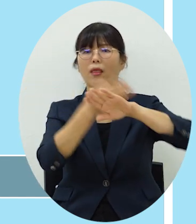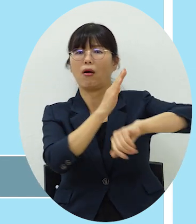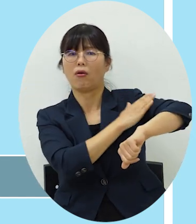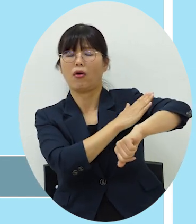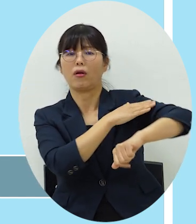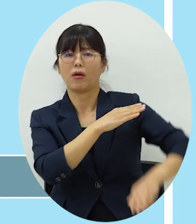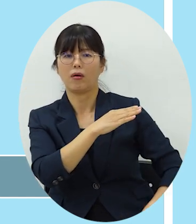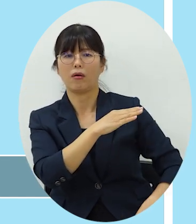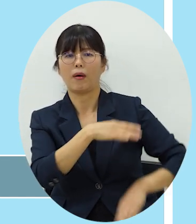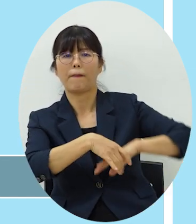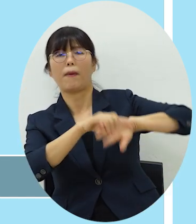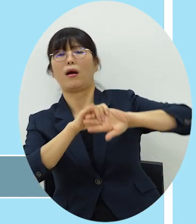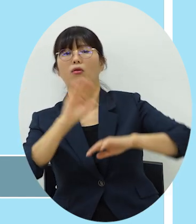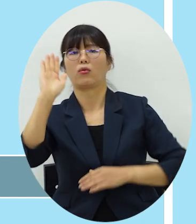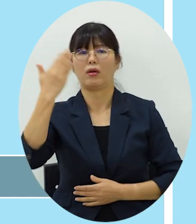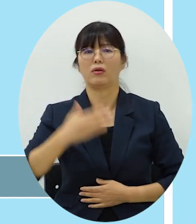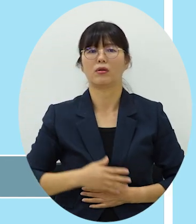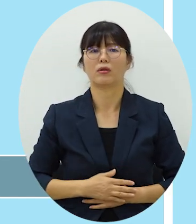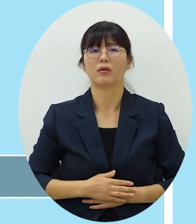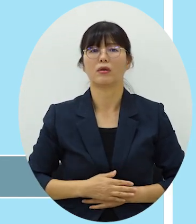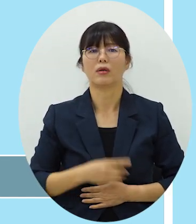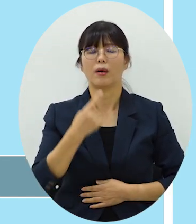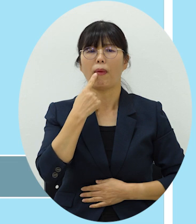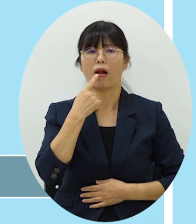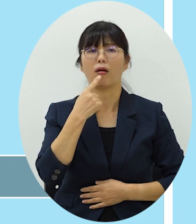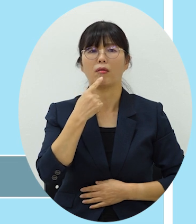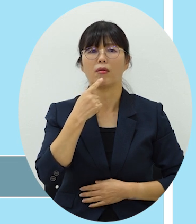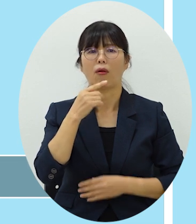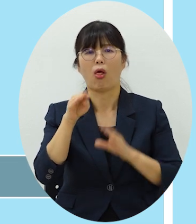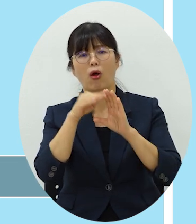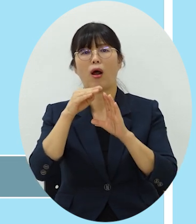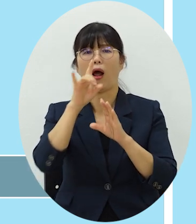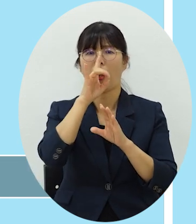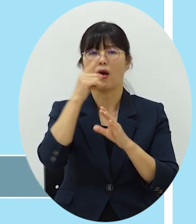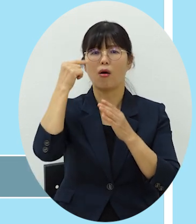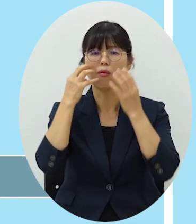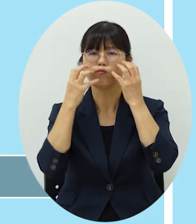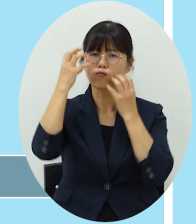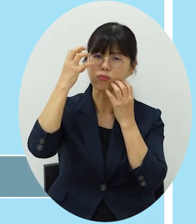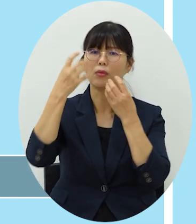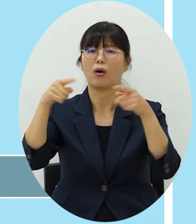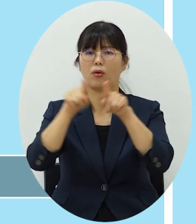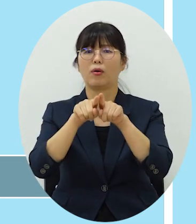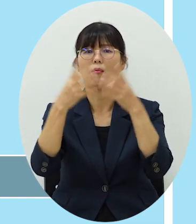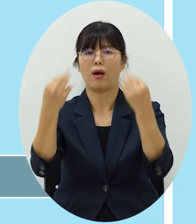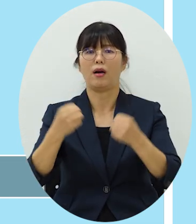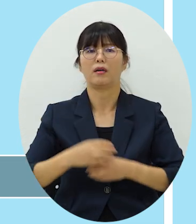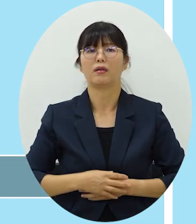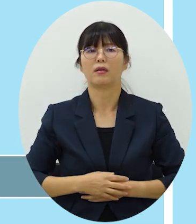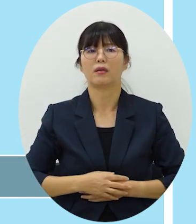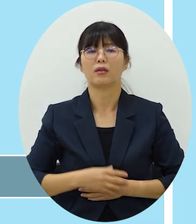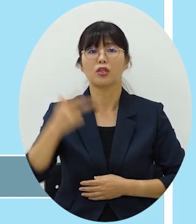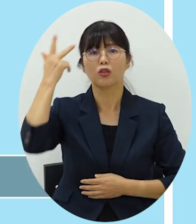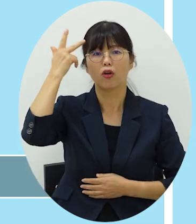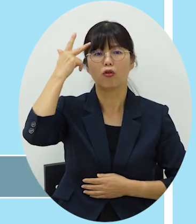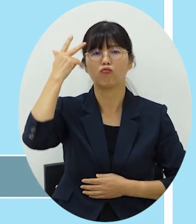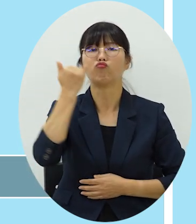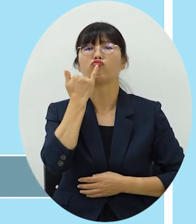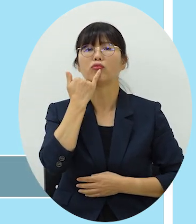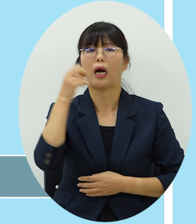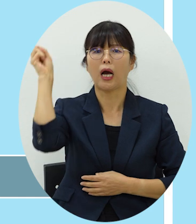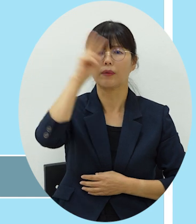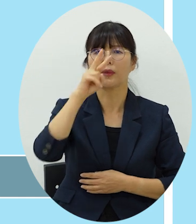다리에 마비가 발생하게 됩니다. 발음이 어눌해지며 안면마비를 동반하는 경우가 많습니다. 정신은